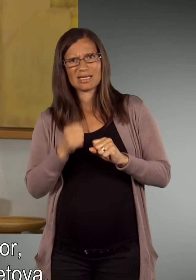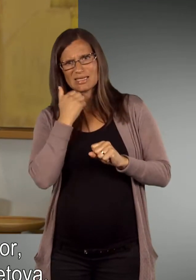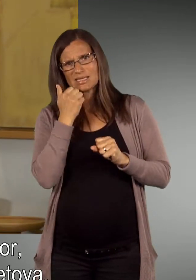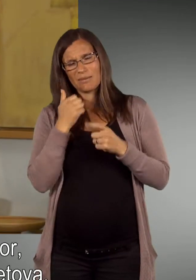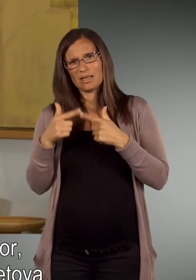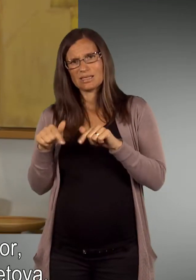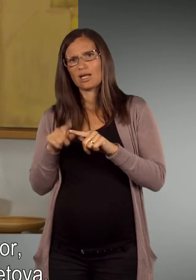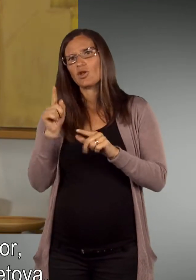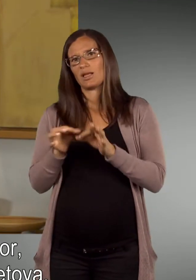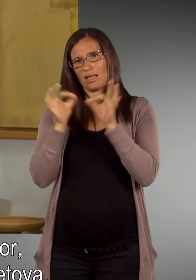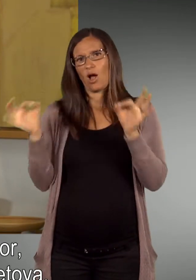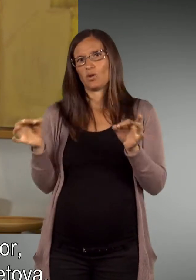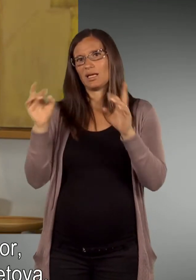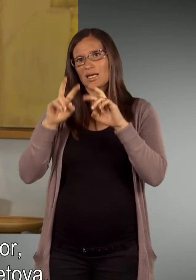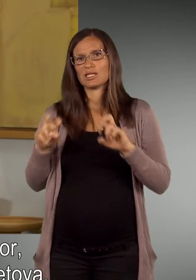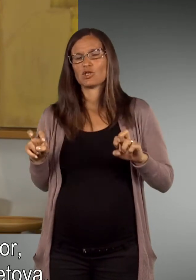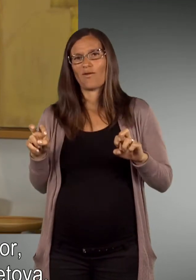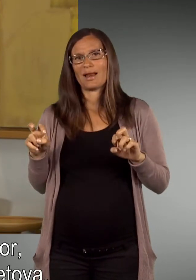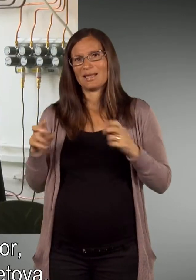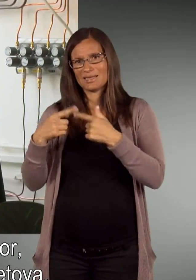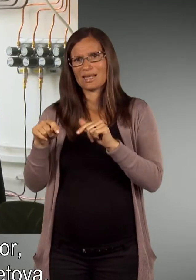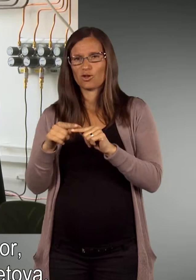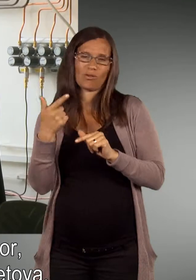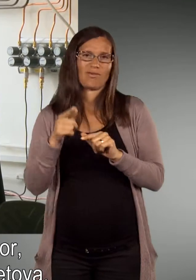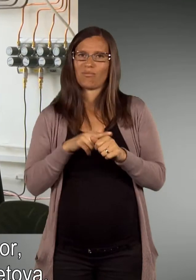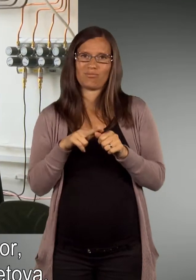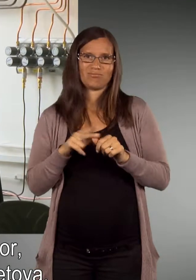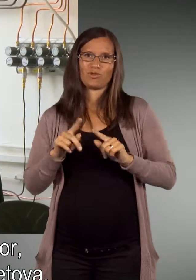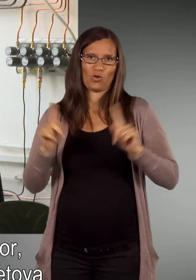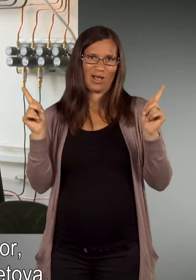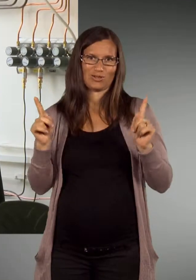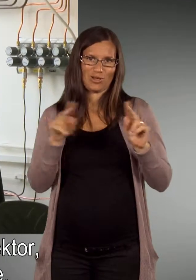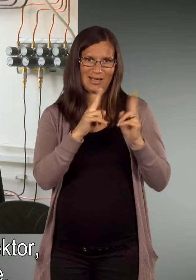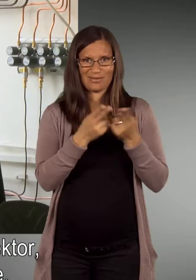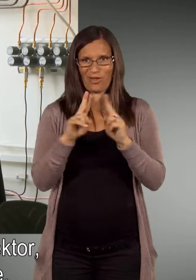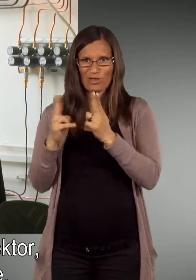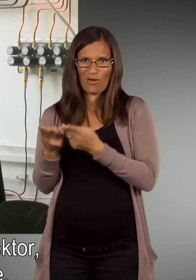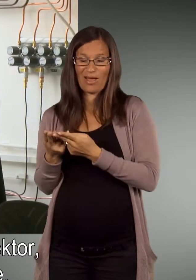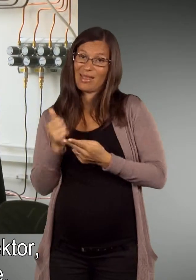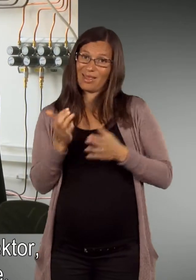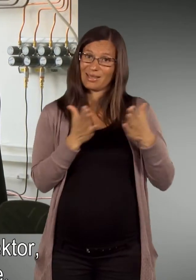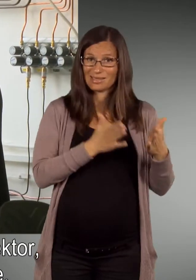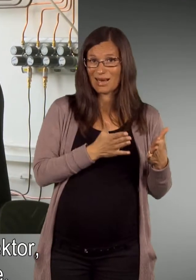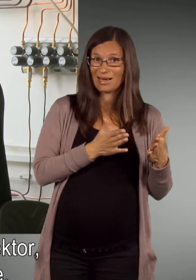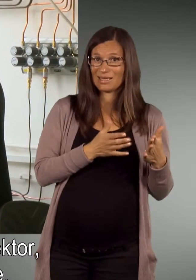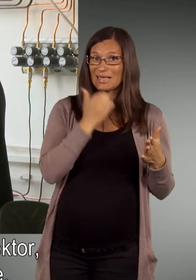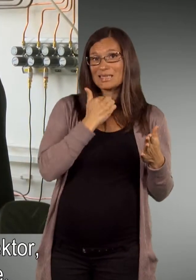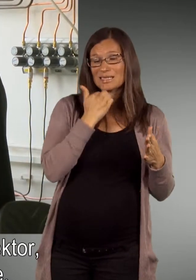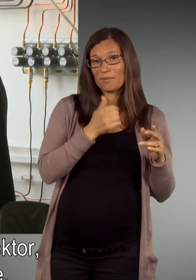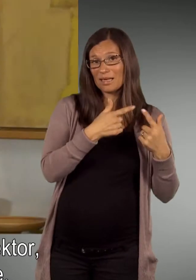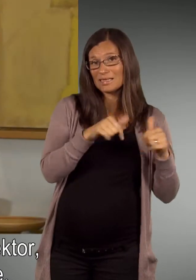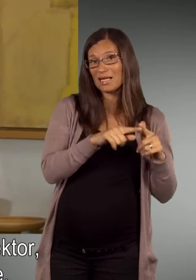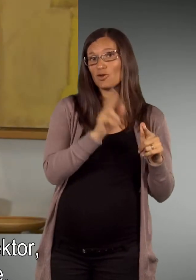in javni raziskovalni sektor dva popolnoma različna svetova. Na eni strani je zasebni sektor, seveda